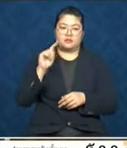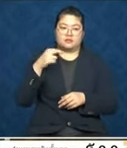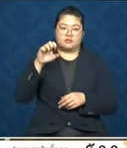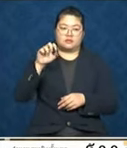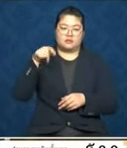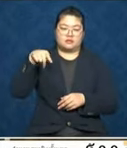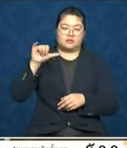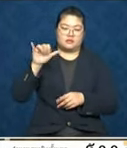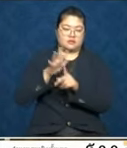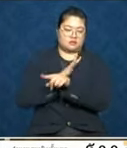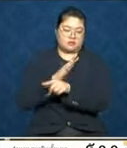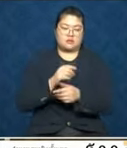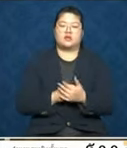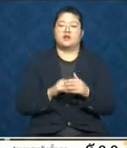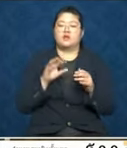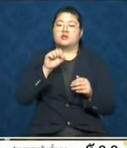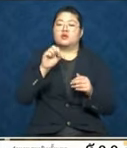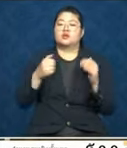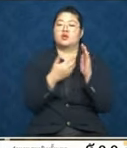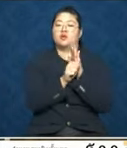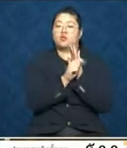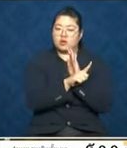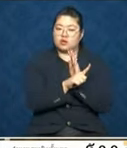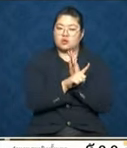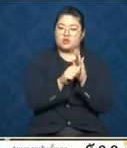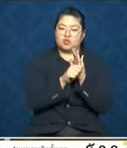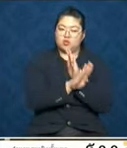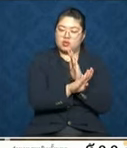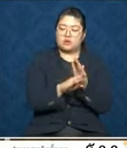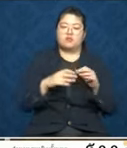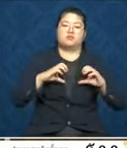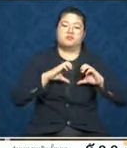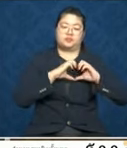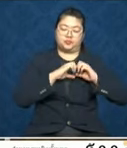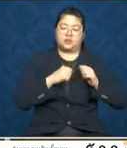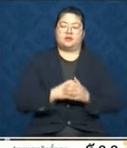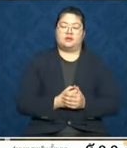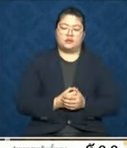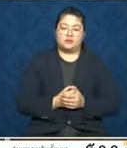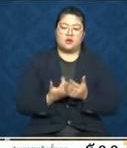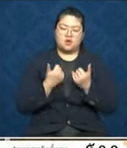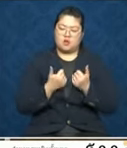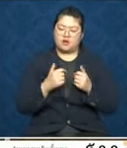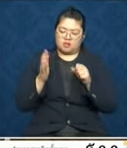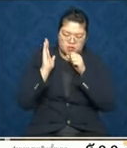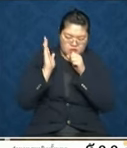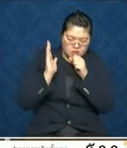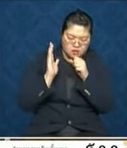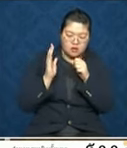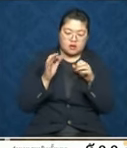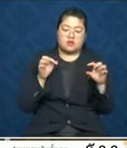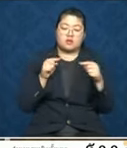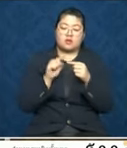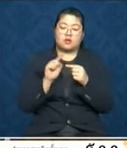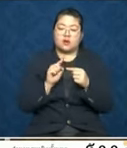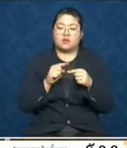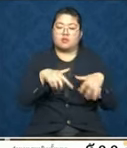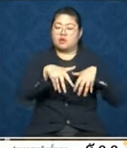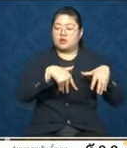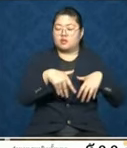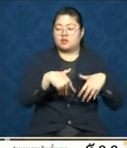ผู้แทนราษฎรจังหวัดอุบลราชธานีพรรคภูมิใจไทยขอหารือท่านประธานเกี่ยวกับปัญหาความเดือดร้อนของพ่อแม่พี่น้องอำเภอเดชอุดม